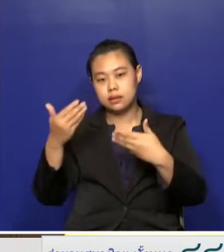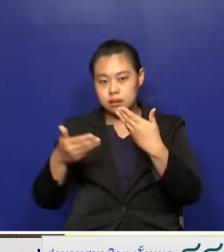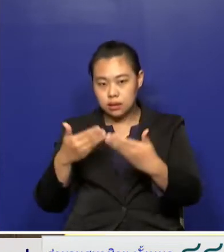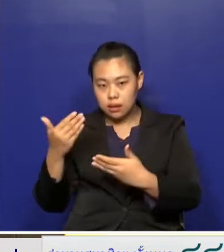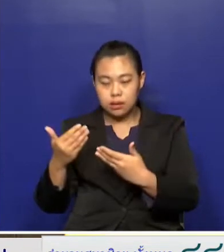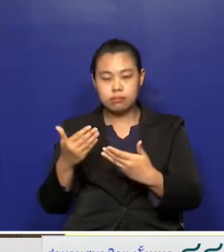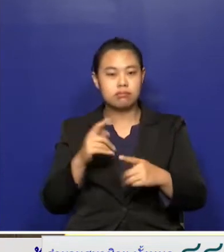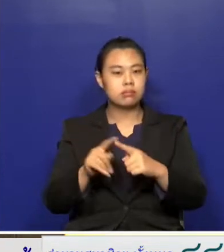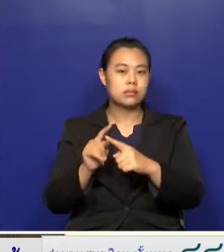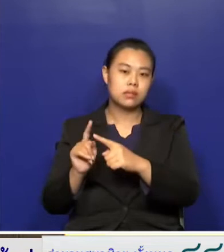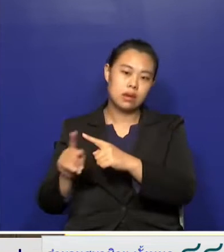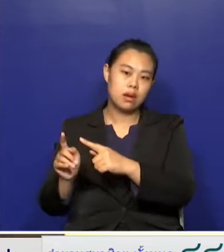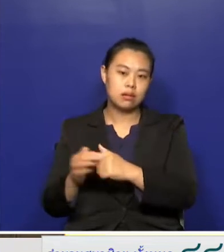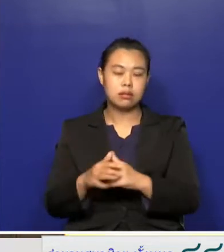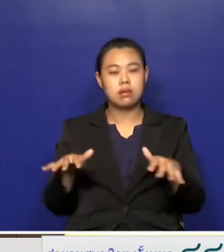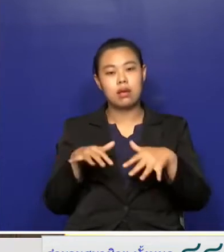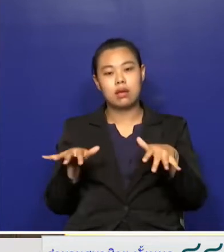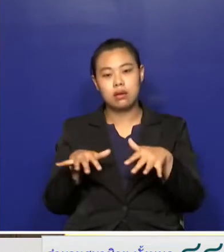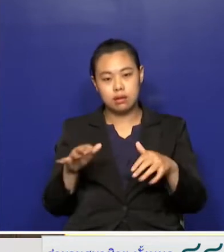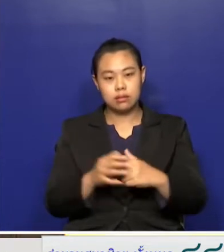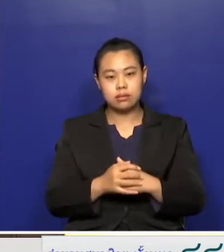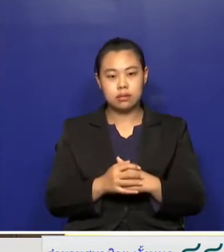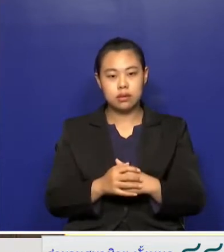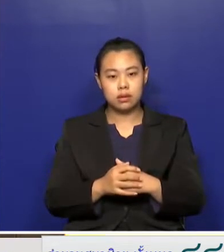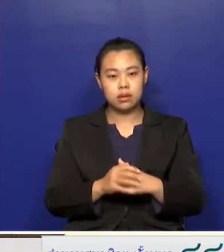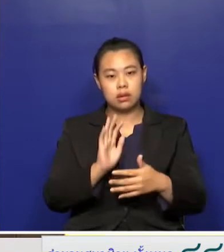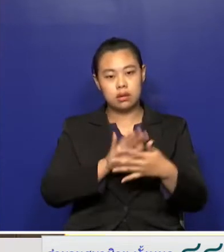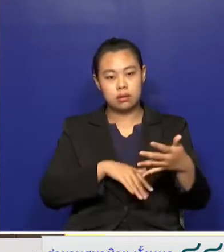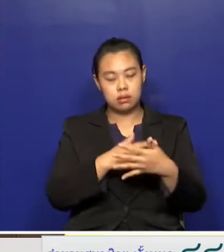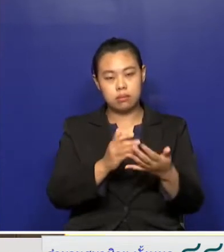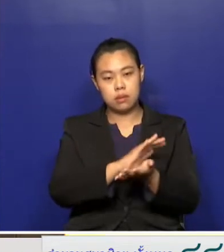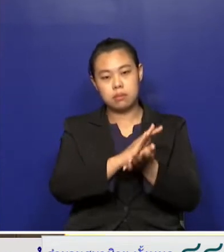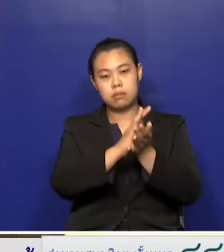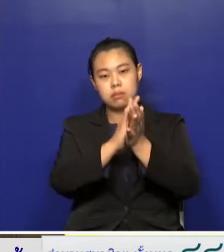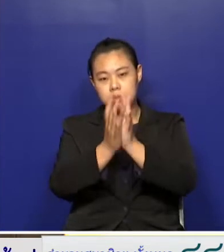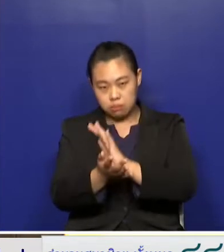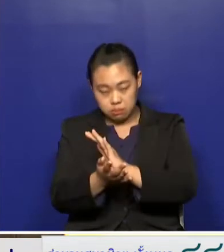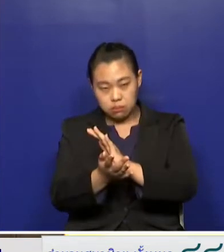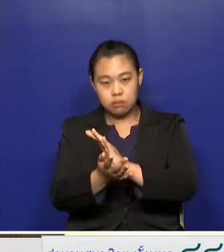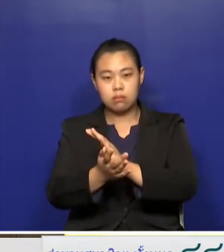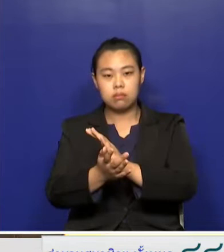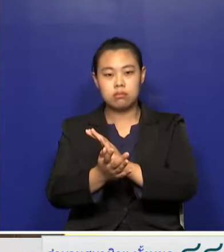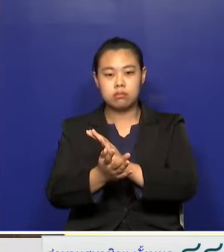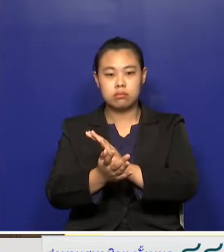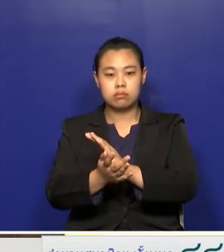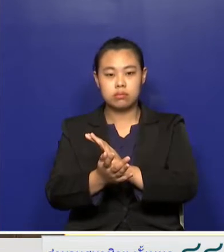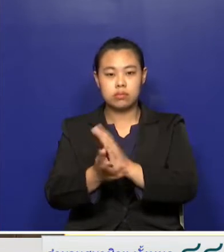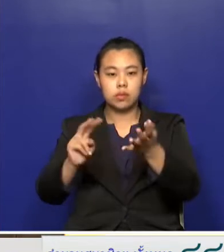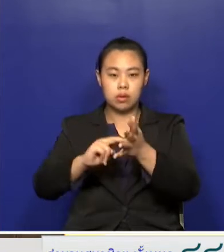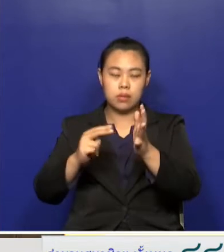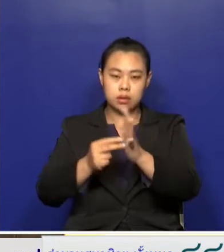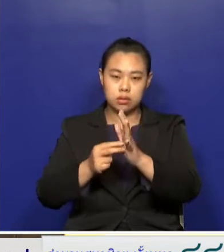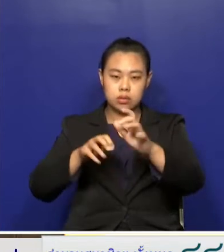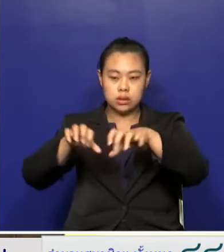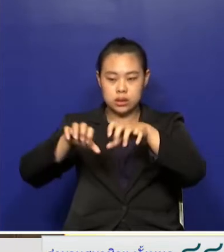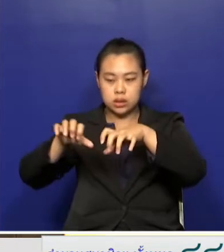ท่านั้นนะเพราะการปฏิรูปจะต้องจัดรูปใหม่ให้รู้ว่าข้างหน้าทั้งหลายนั้น